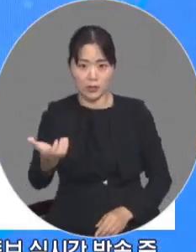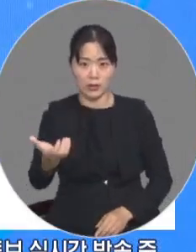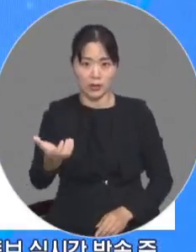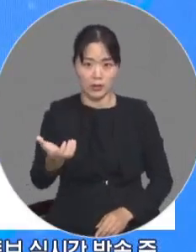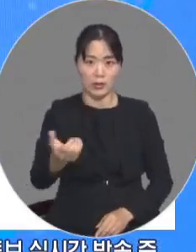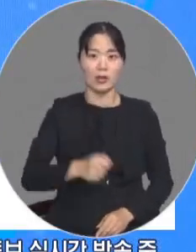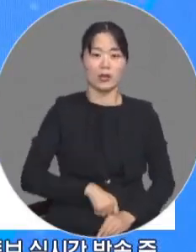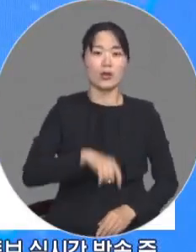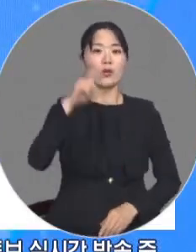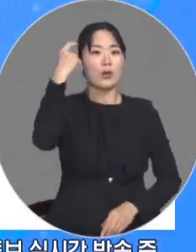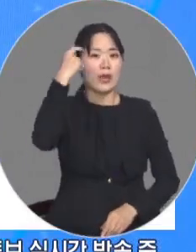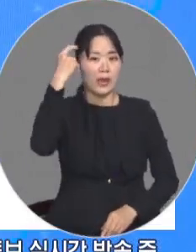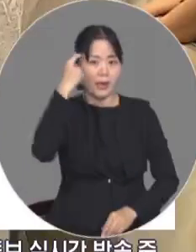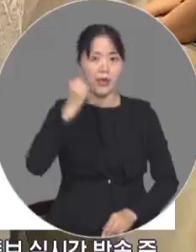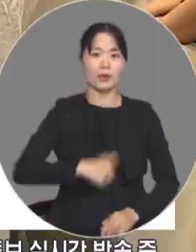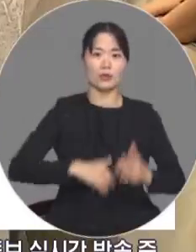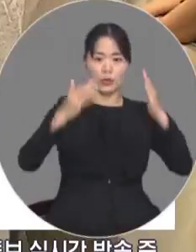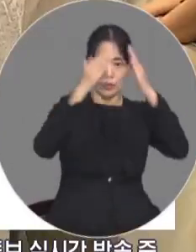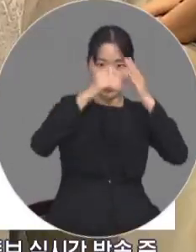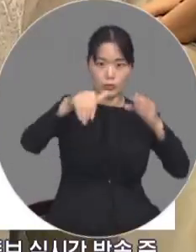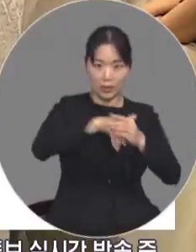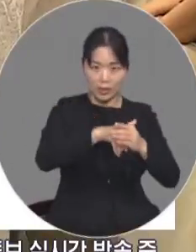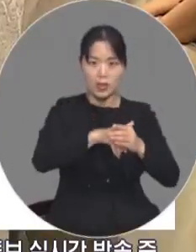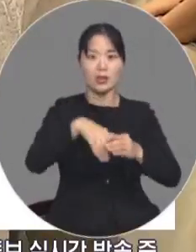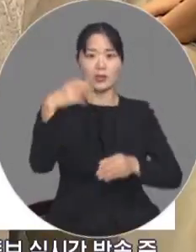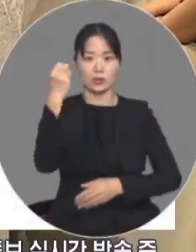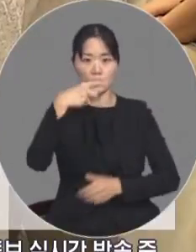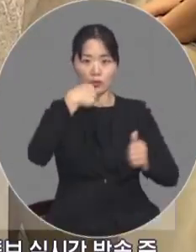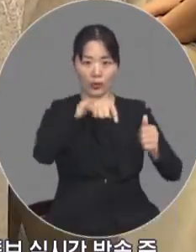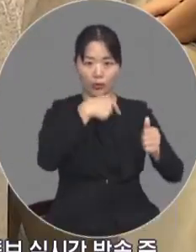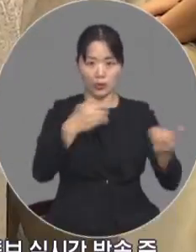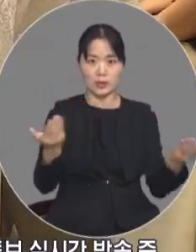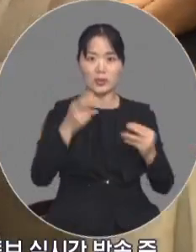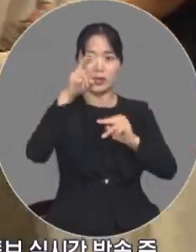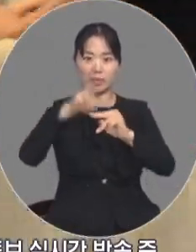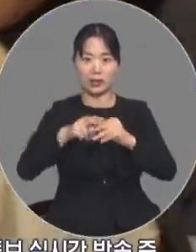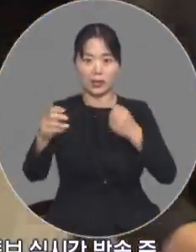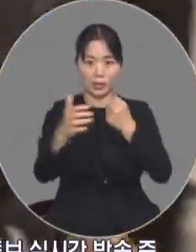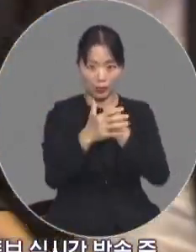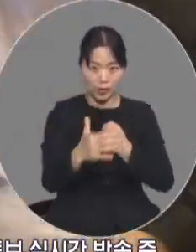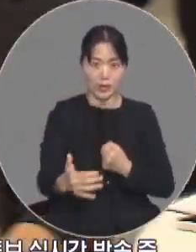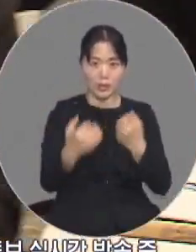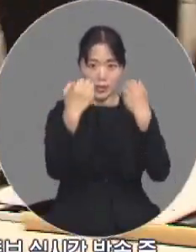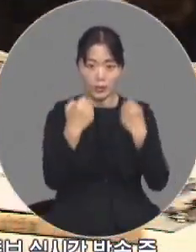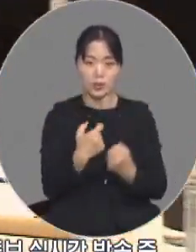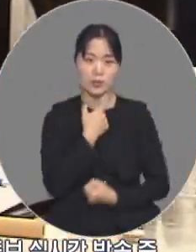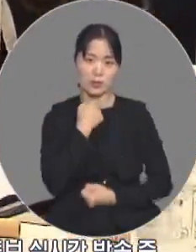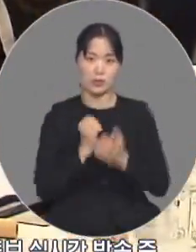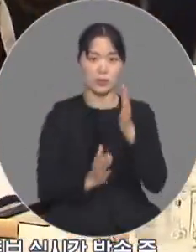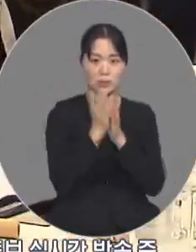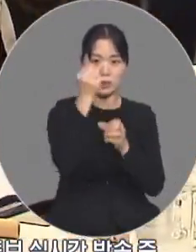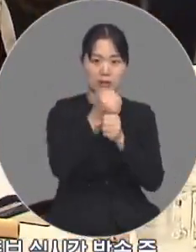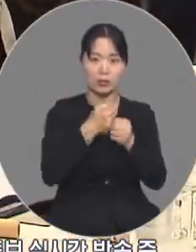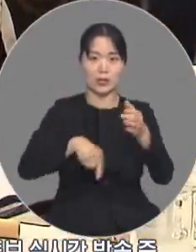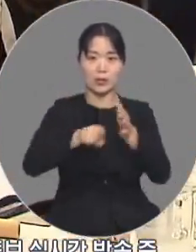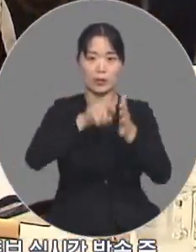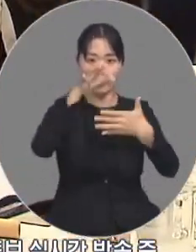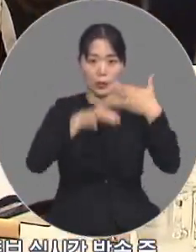주거와 문화 때문이라며 머물고 싶은 도시를 만드는 대형 프로젝트 두 개를 추진하겠다고